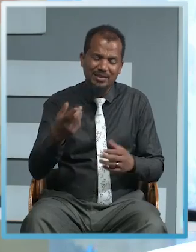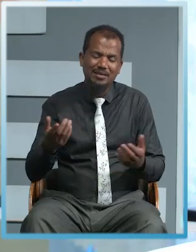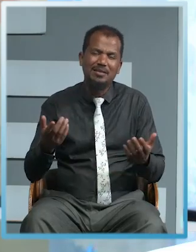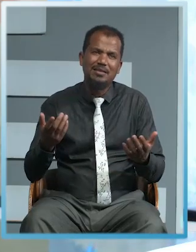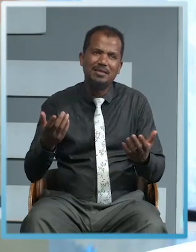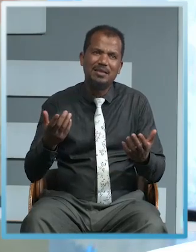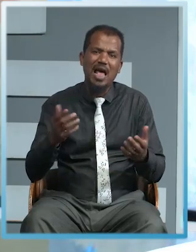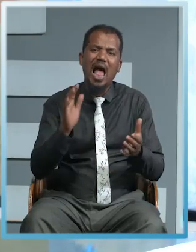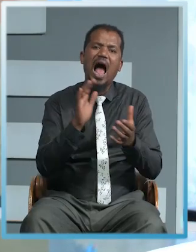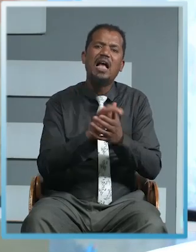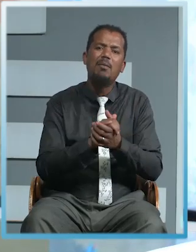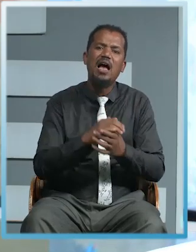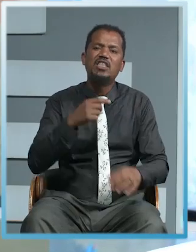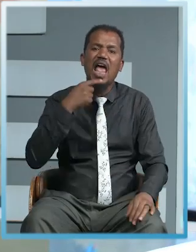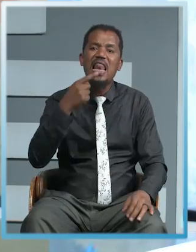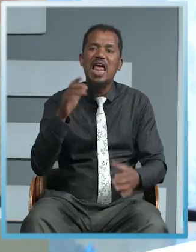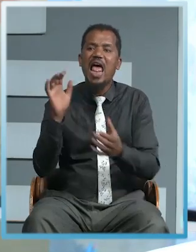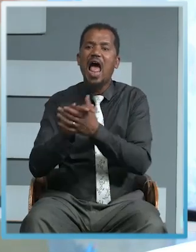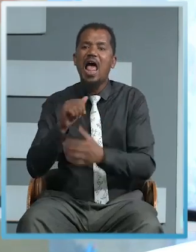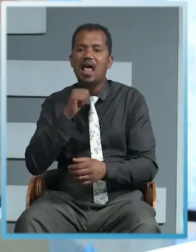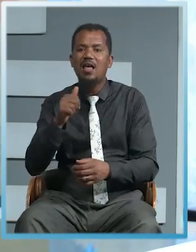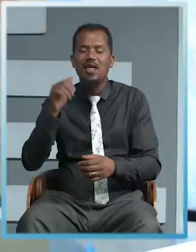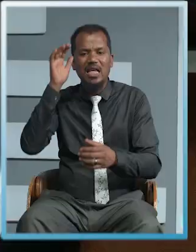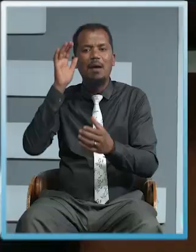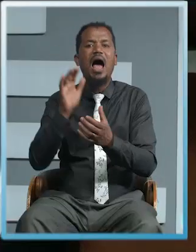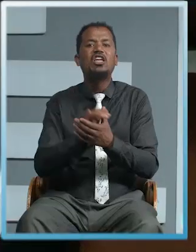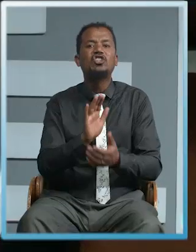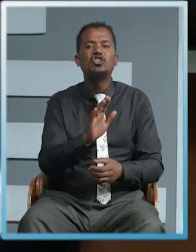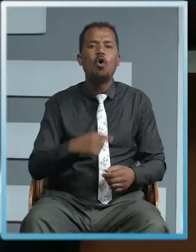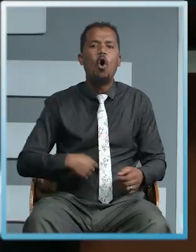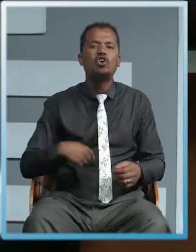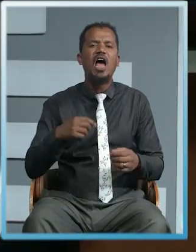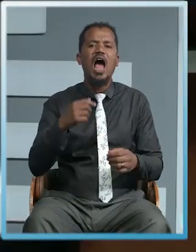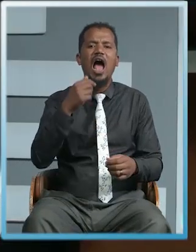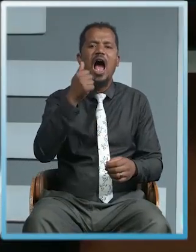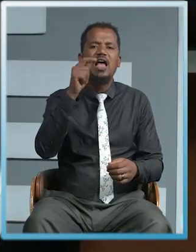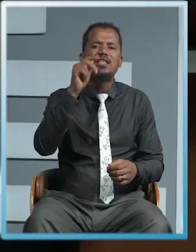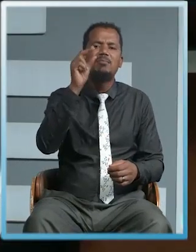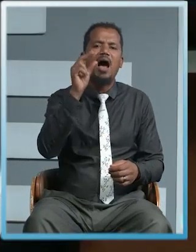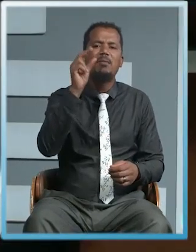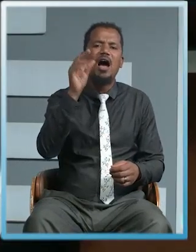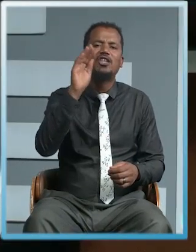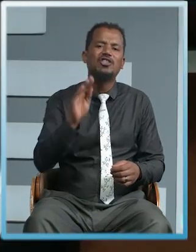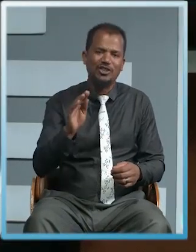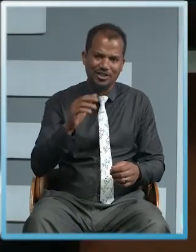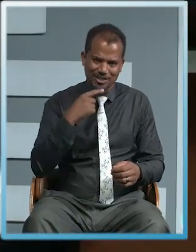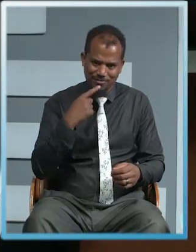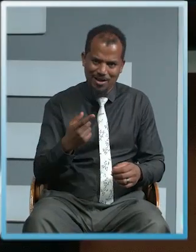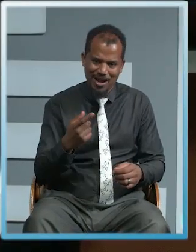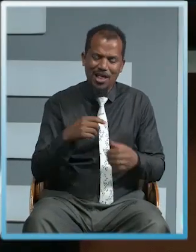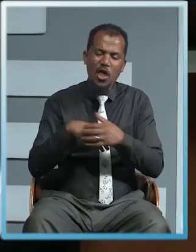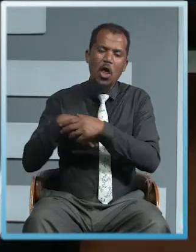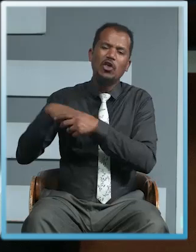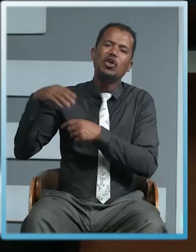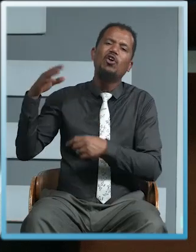ብትፈቅድልኝ፣ አገባሽ አለው ያለ ላይ አገባሽ ከባልሽ ወደ አትባባሽ የሚባል ነገር አለ ይባላል። እና ይመስለናል አሁን እነዚህ